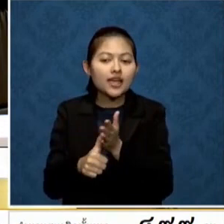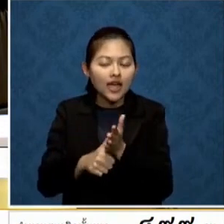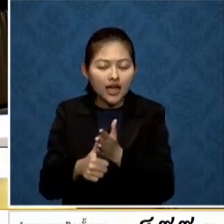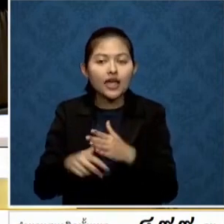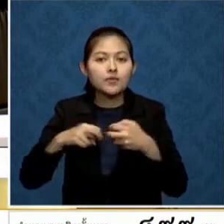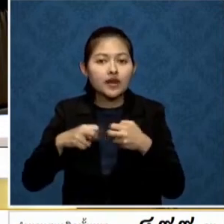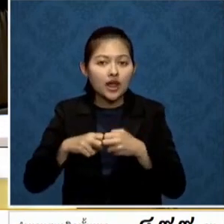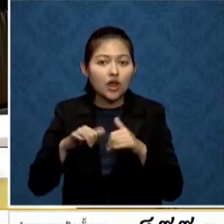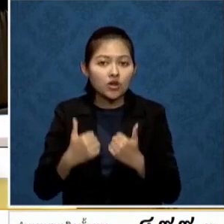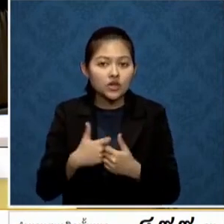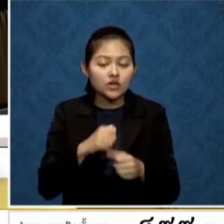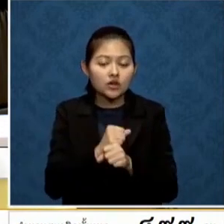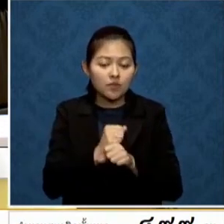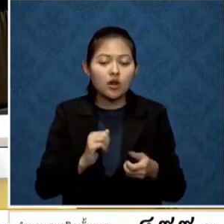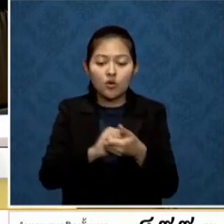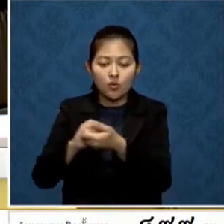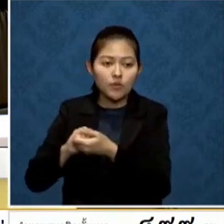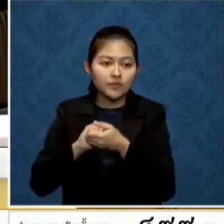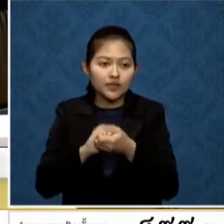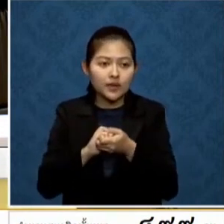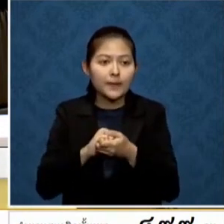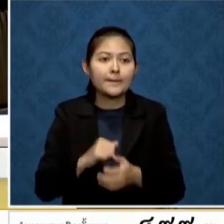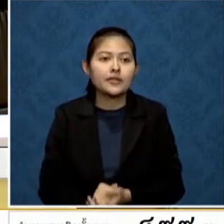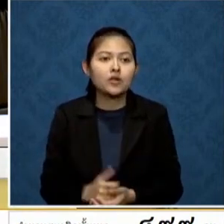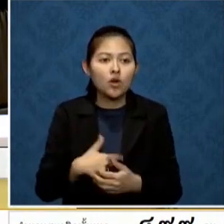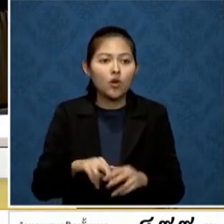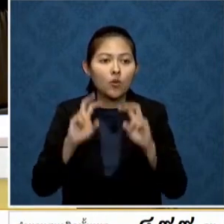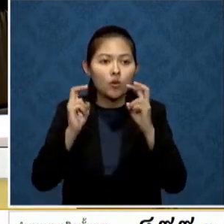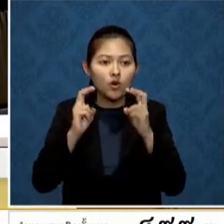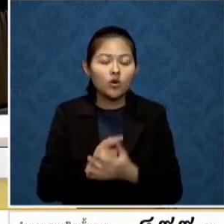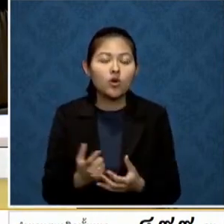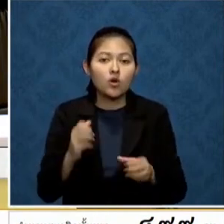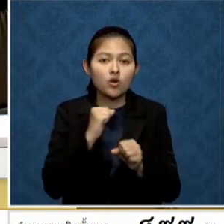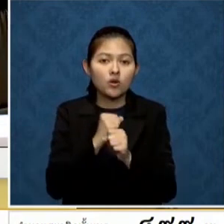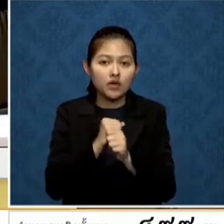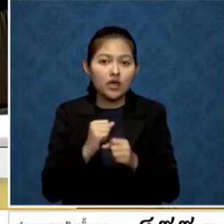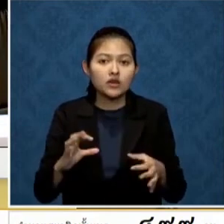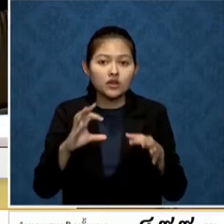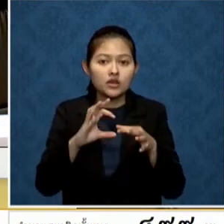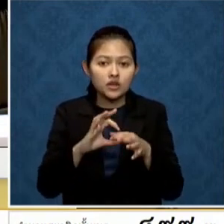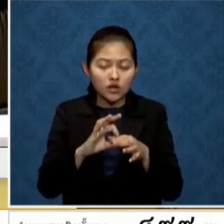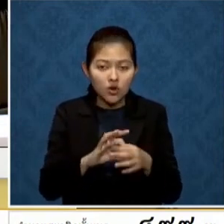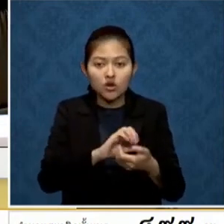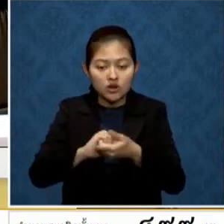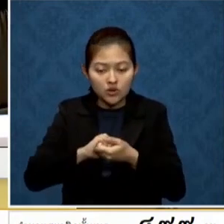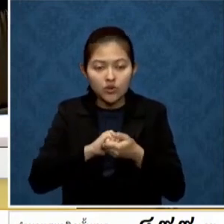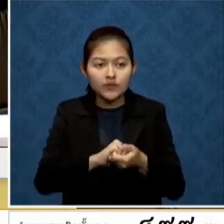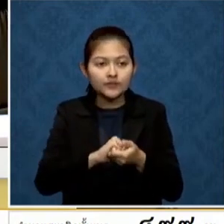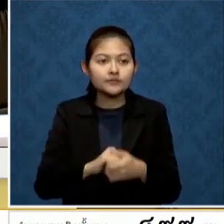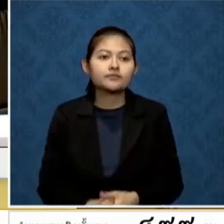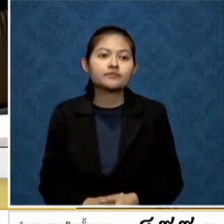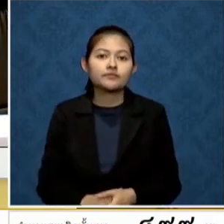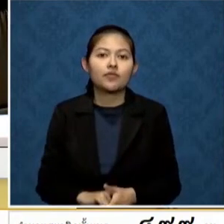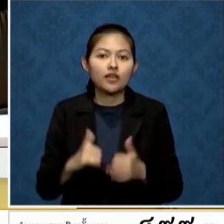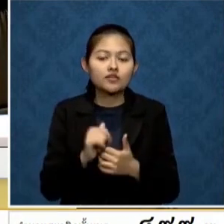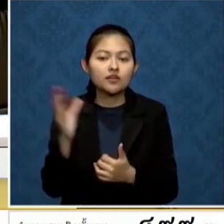แบ่งฝ่ายทำงานร่วมกันได้ทั้ง 2ฝ่ายนะเพราะว่าเป็นข้อบังคับที่เราต้องใช้ร่วมกันนะครับของทุกพรรคนะครับเท่าที่ผมได้ติด